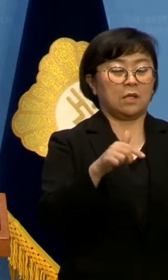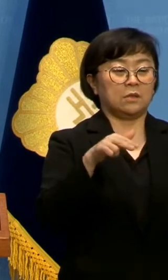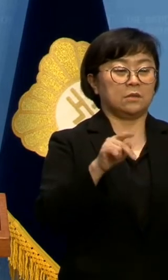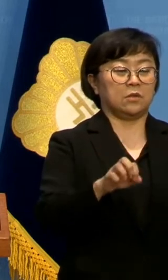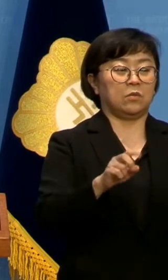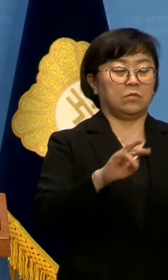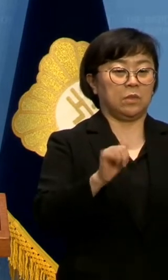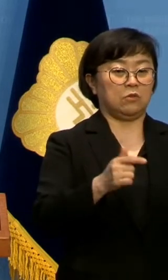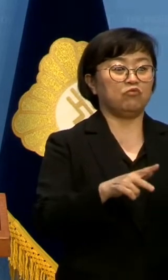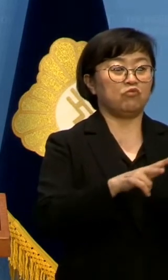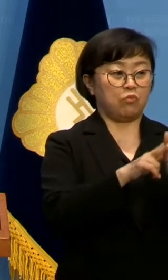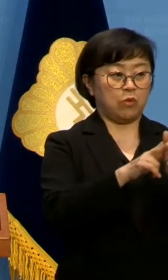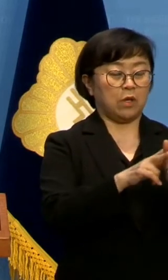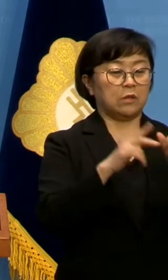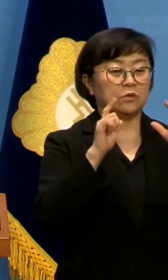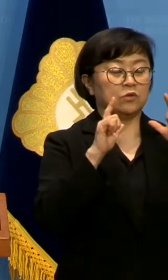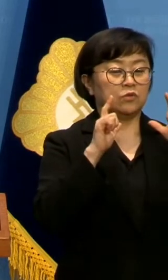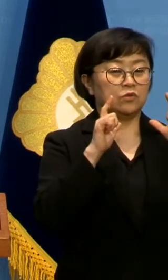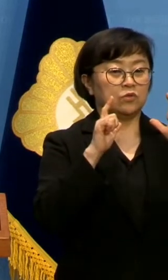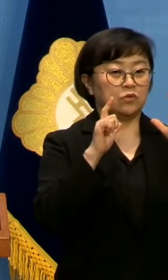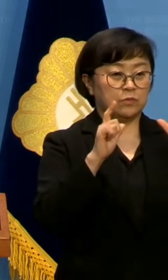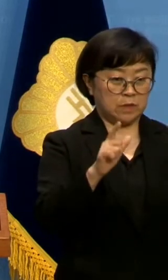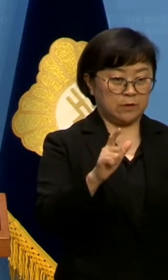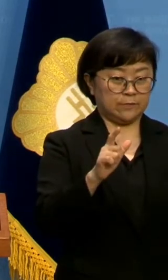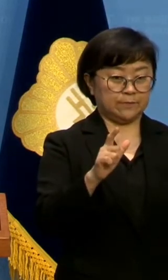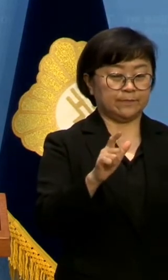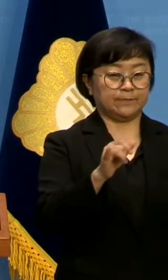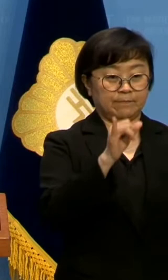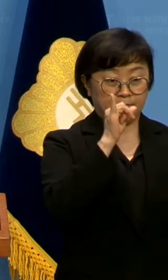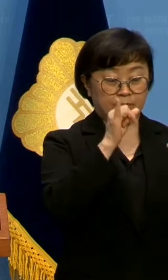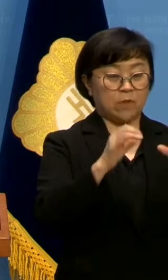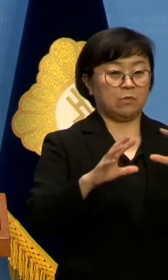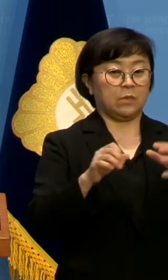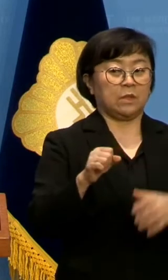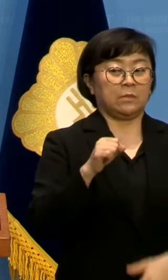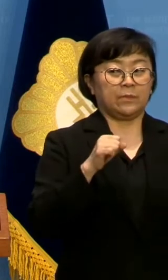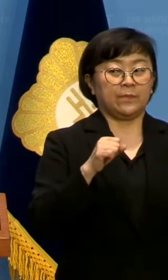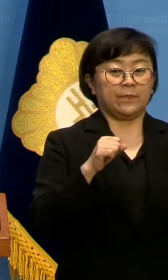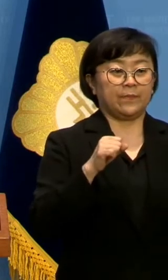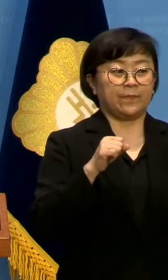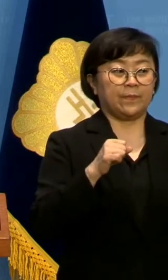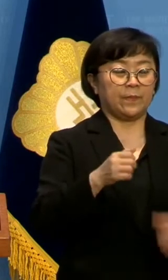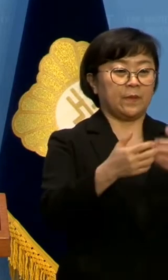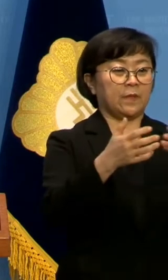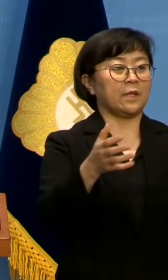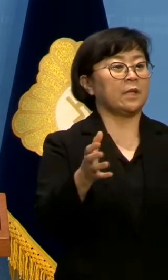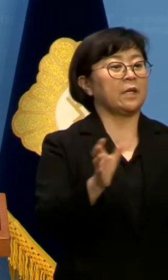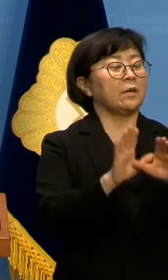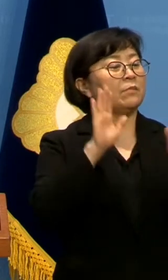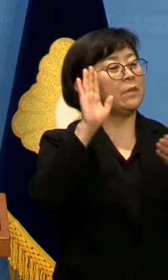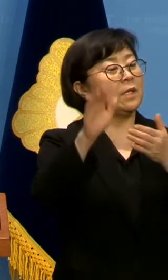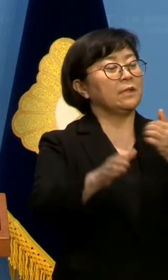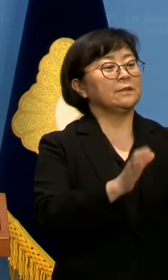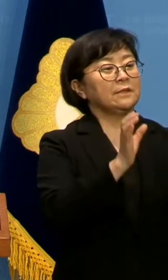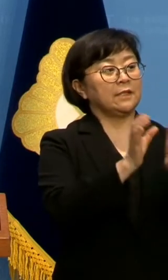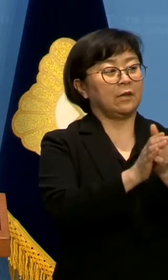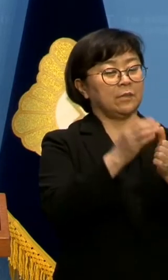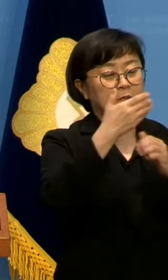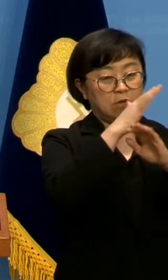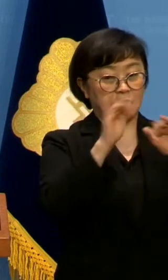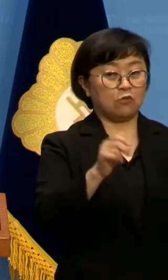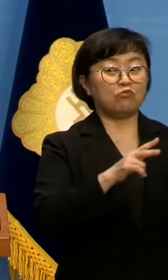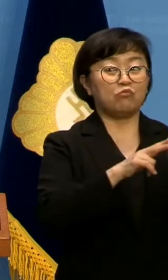후보의 출마 선언이 있겠습니다. 국민의힘의 당의 그 미래를 책임질